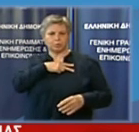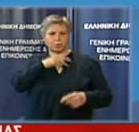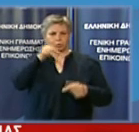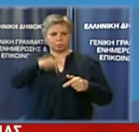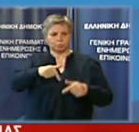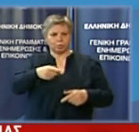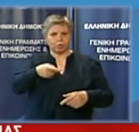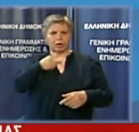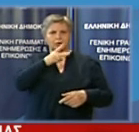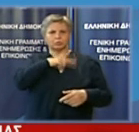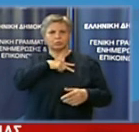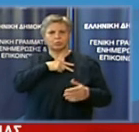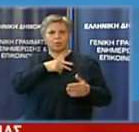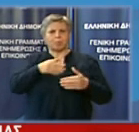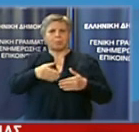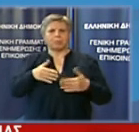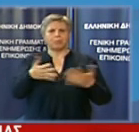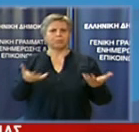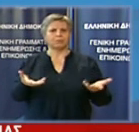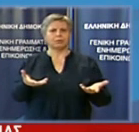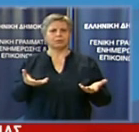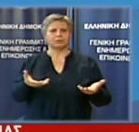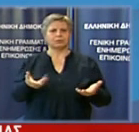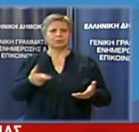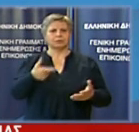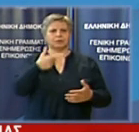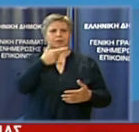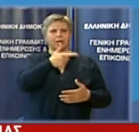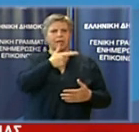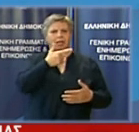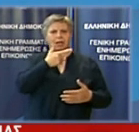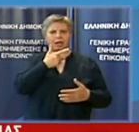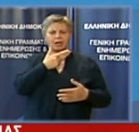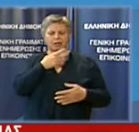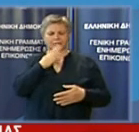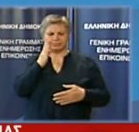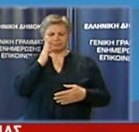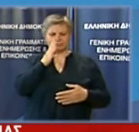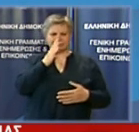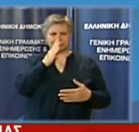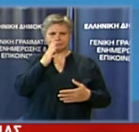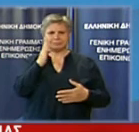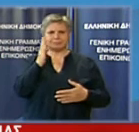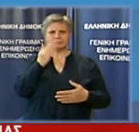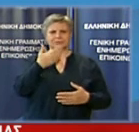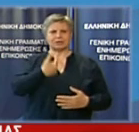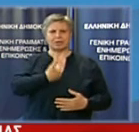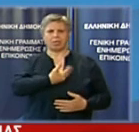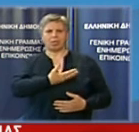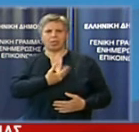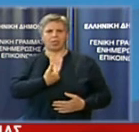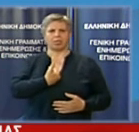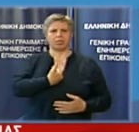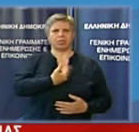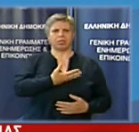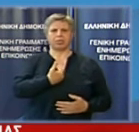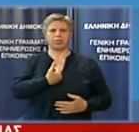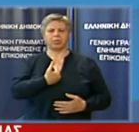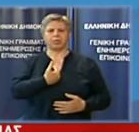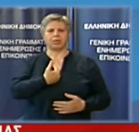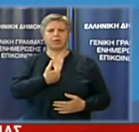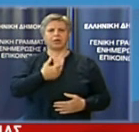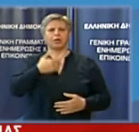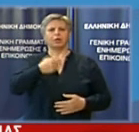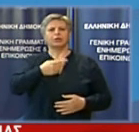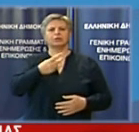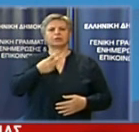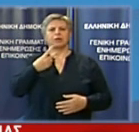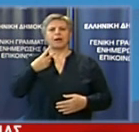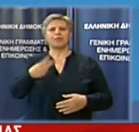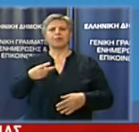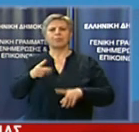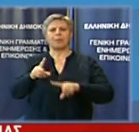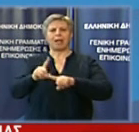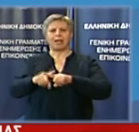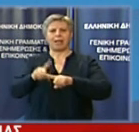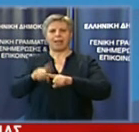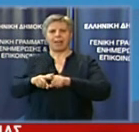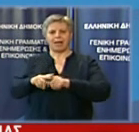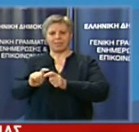ίχνος υποκρισίας τη στιγμή που βλέπει ότι η Ελλάδα περνάει σε μια άλλη τροχιά για να μην εκτεθεί